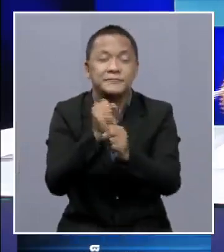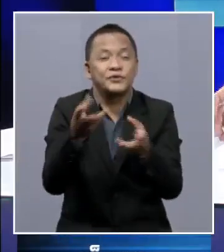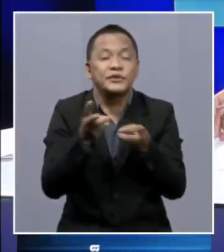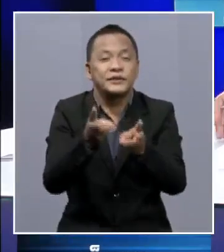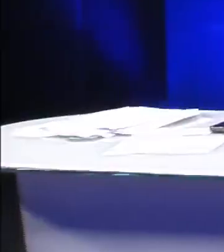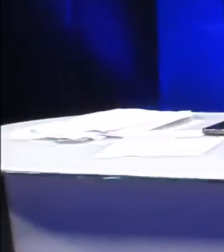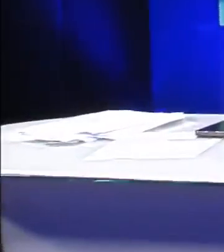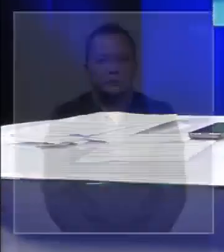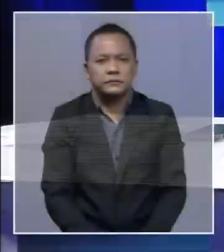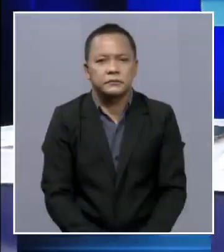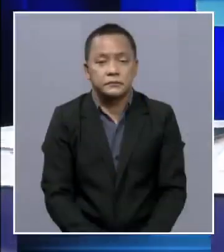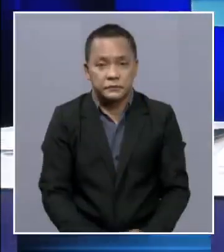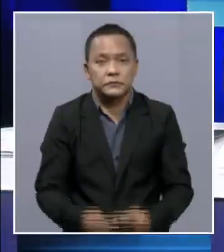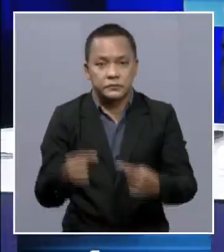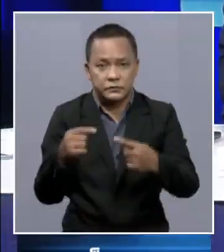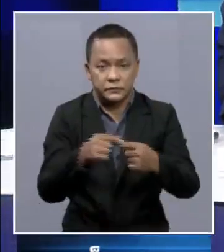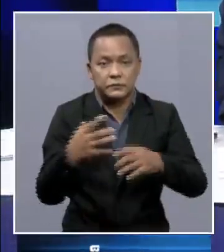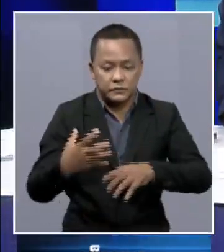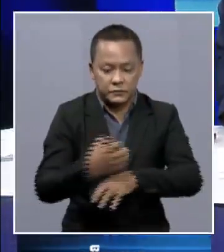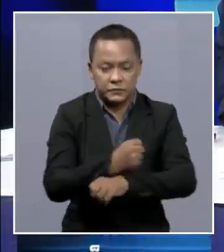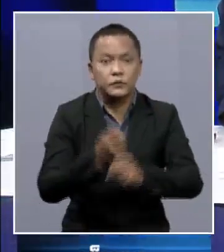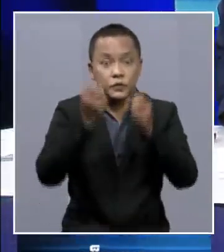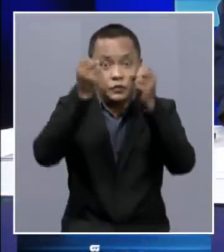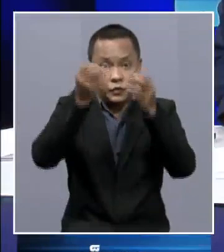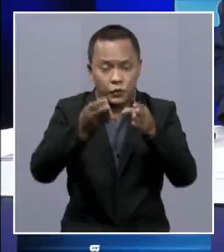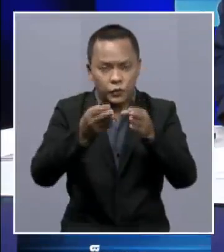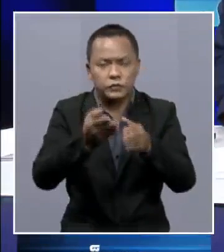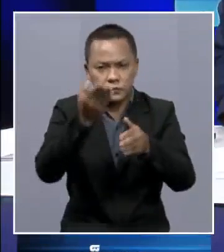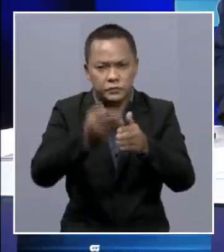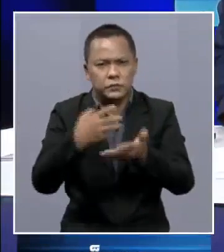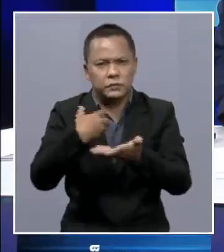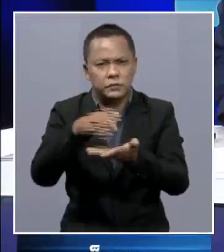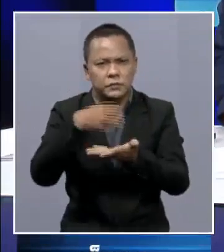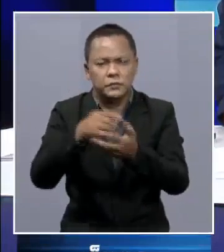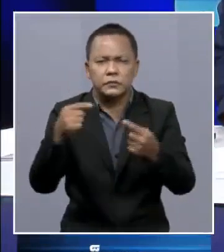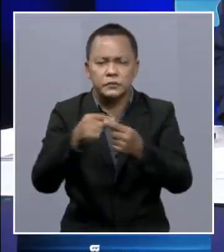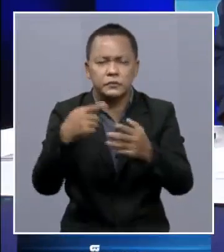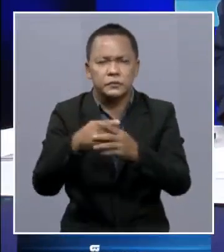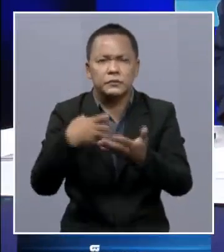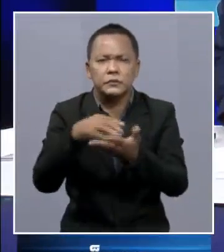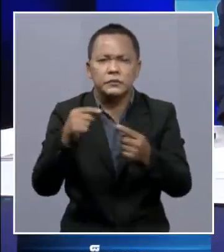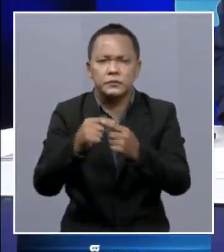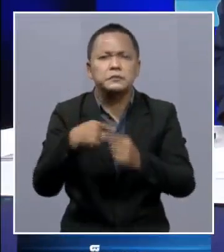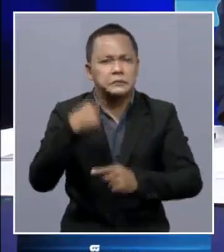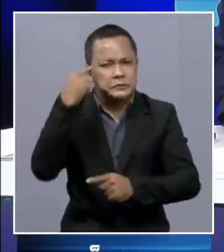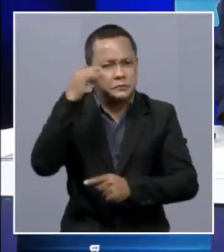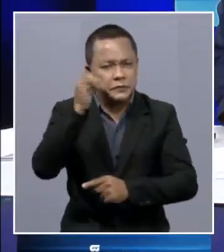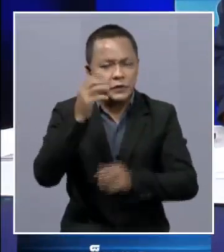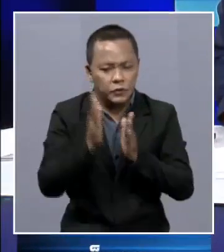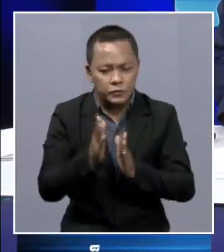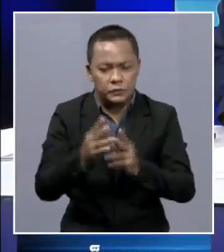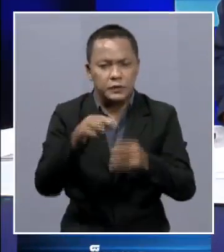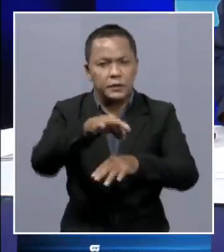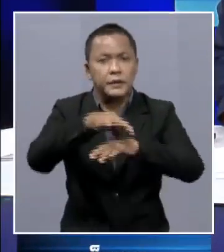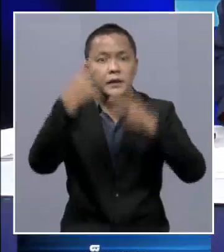ยัไอ UCLA hashtagsัต่อเรขการเมืองมอาารร feeling isแล้พูดถึงความนาจะเป็นของคนทจะมา